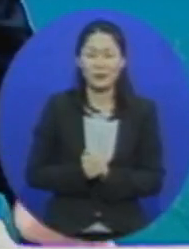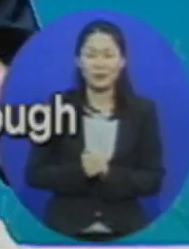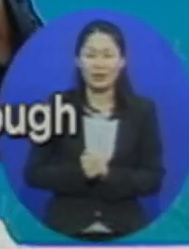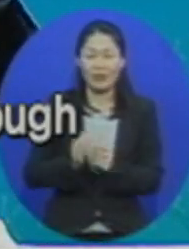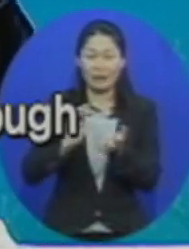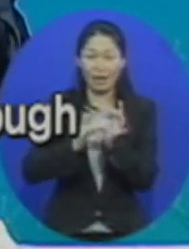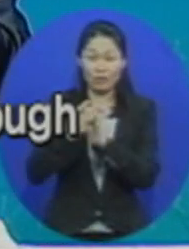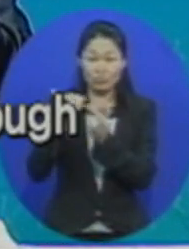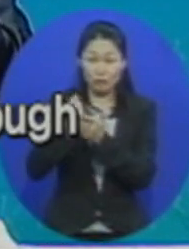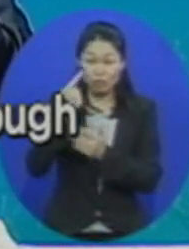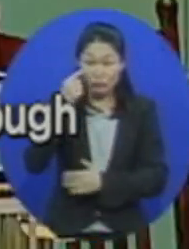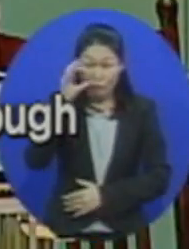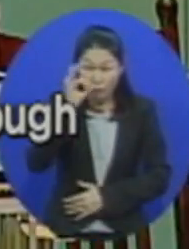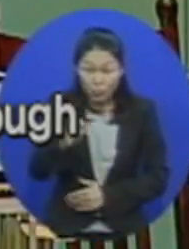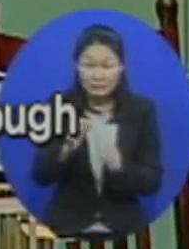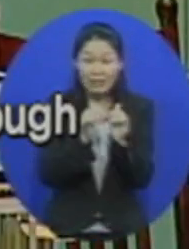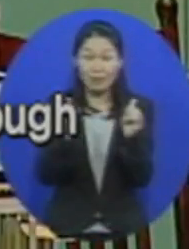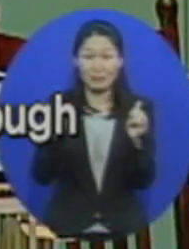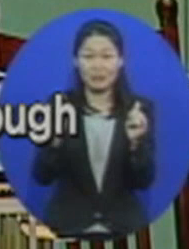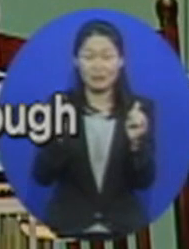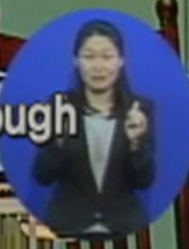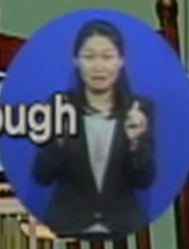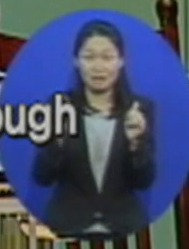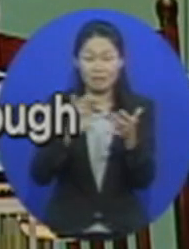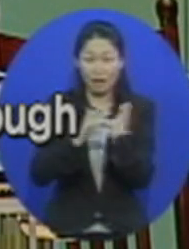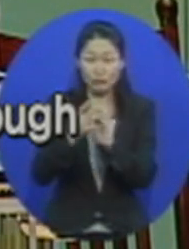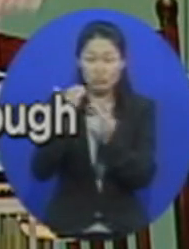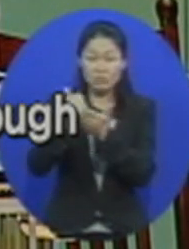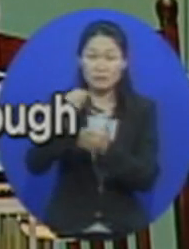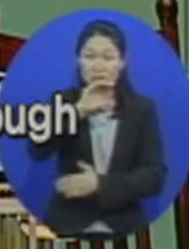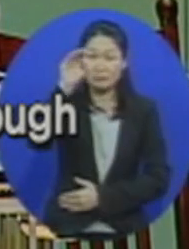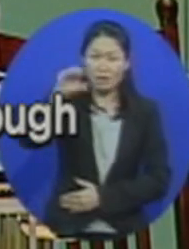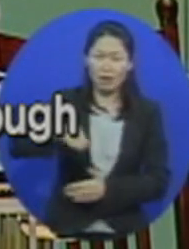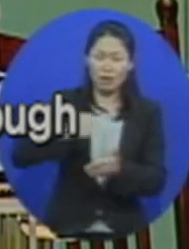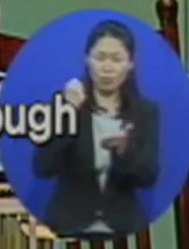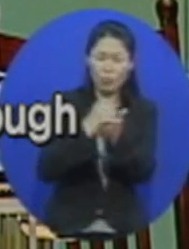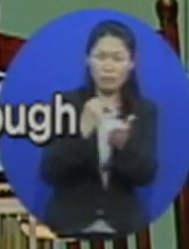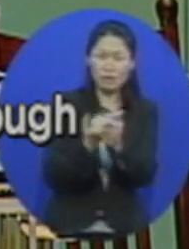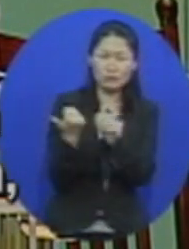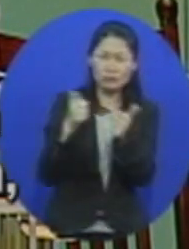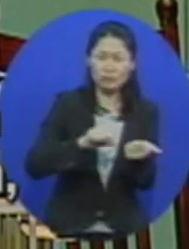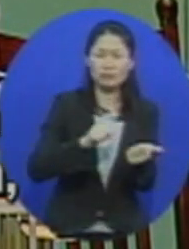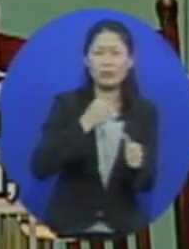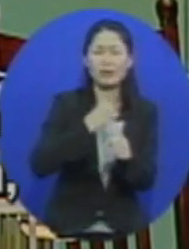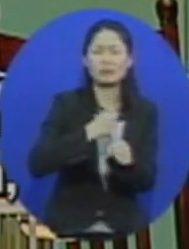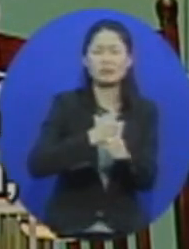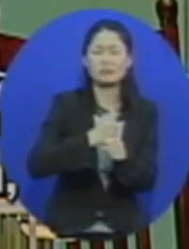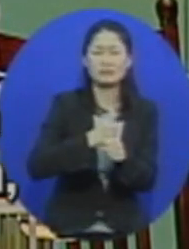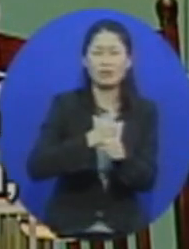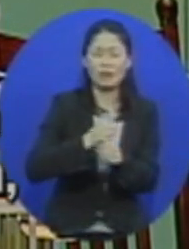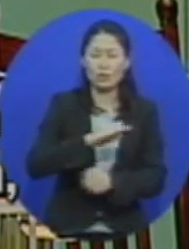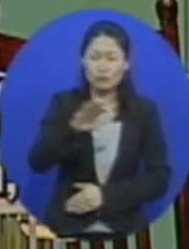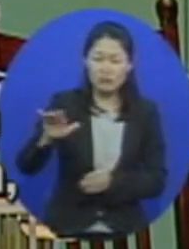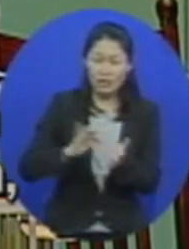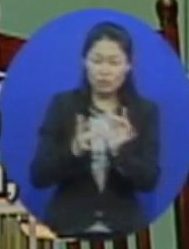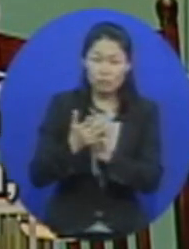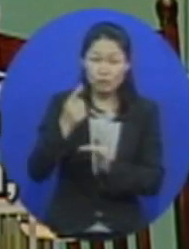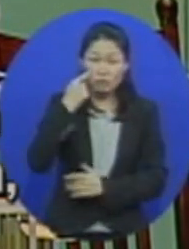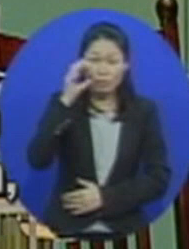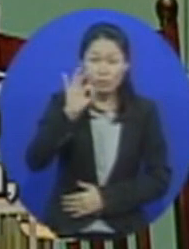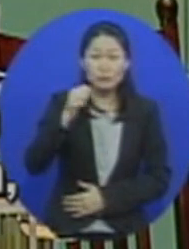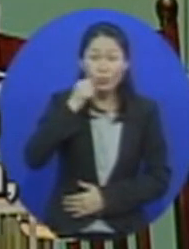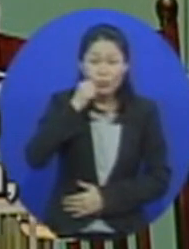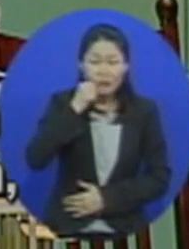예수님을 눈으로 본 사람들이 예수님을 십자가에 못 박아 죽었잖아 요 우리는 예수님을 눈으로 보지